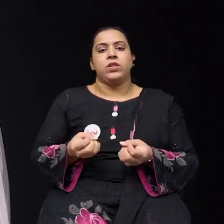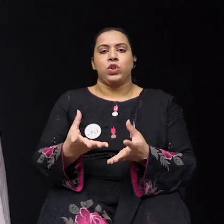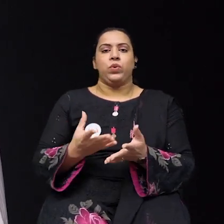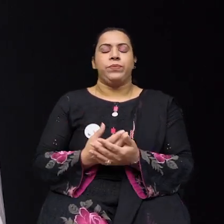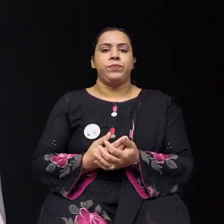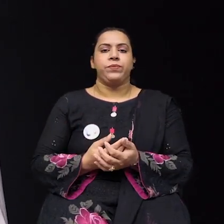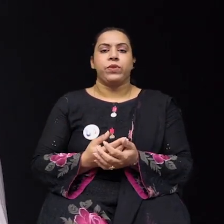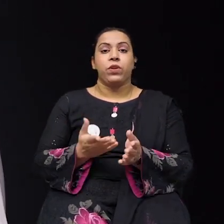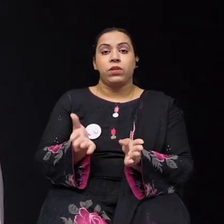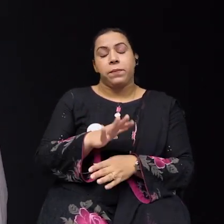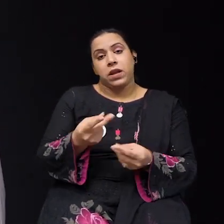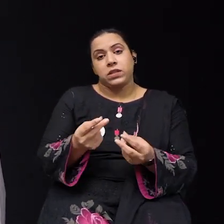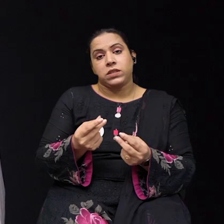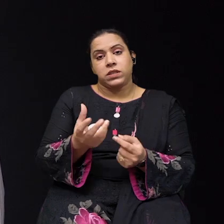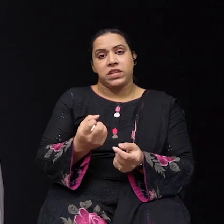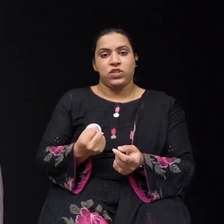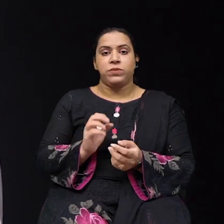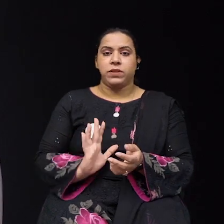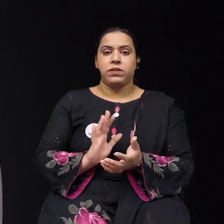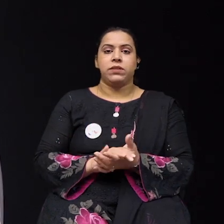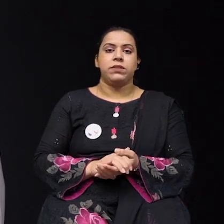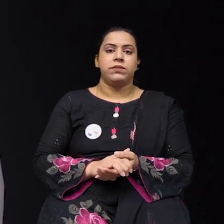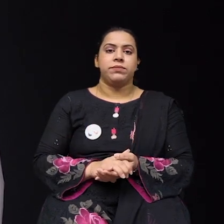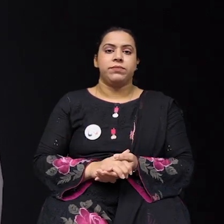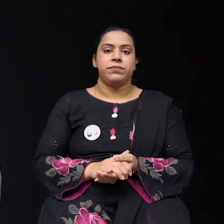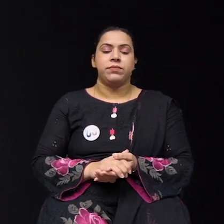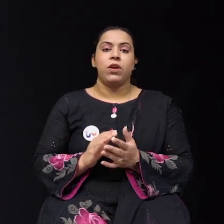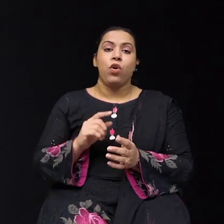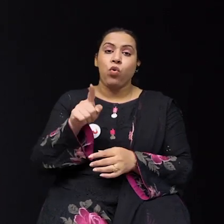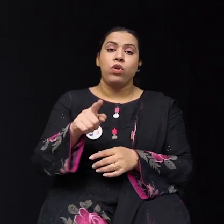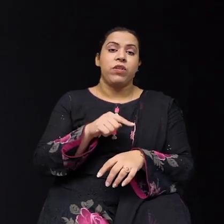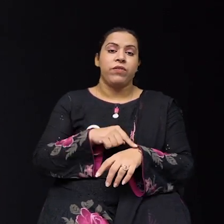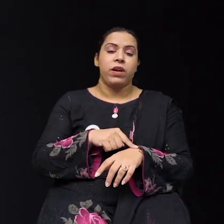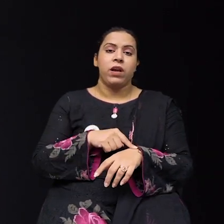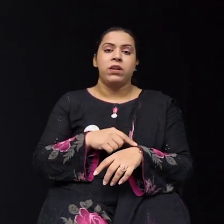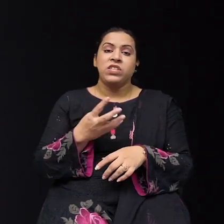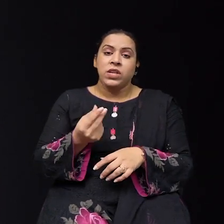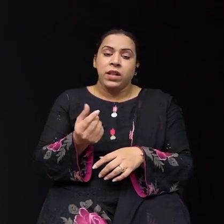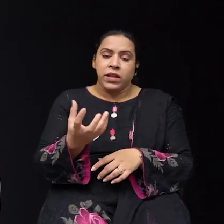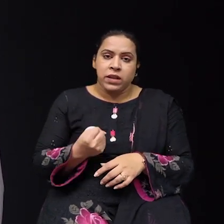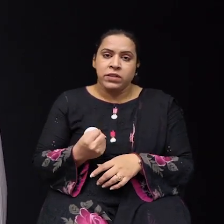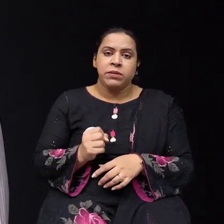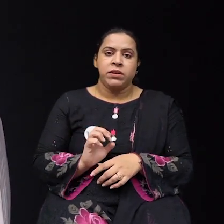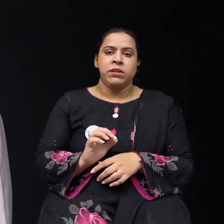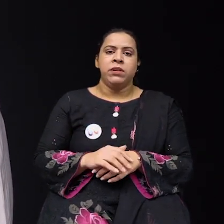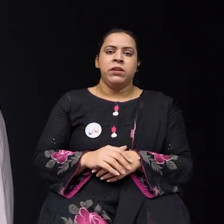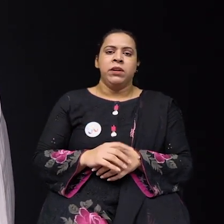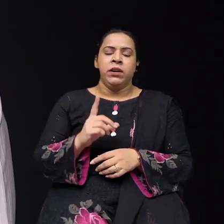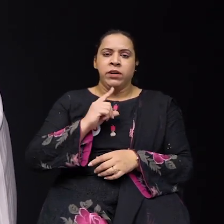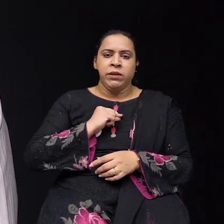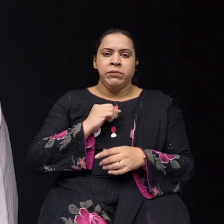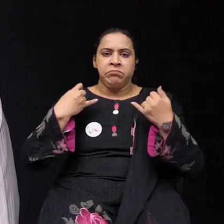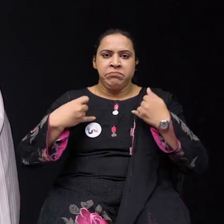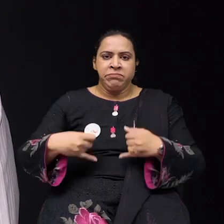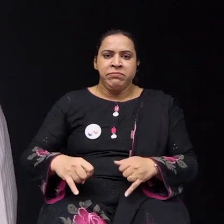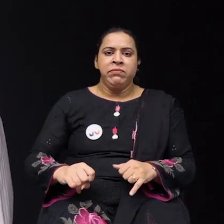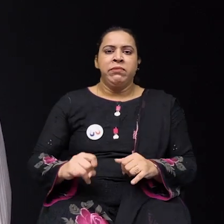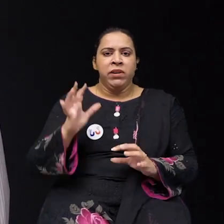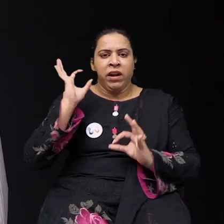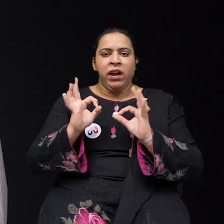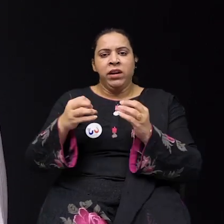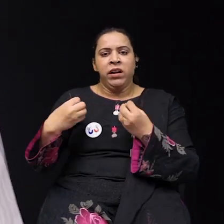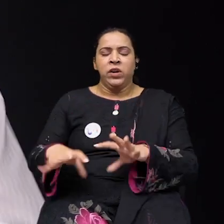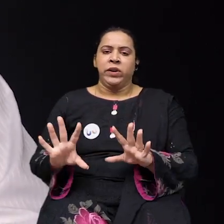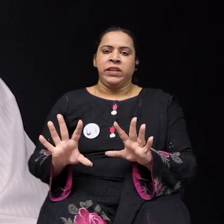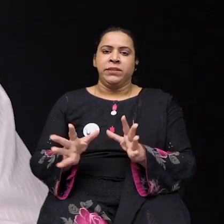اور پھر وہ بڑی جلدی کیچ اپ کر لیتی ہیں. اس وقت وہ اس لیے بھی جلدی کیچ اپ کر جاتی ہیں کیونکہ وہ اپنے وجود کا دھیان کرنا چھوڑ دیتی